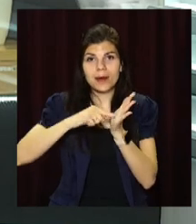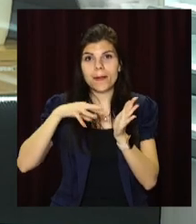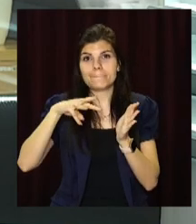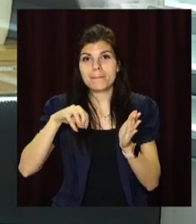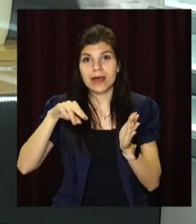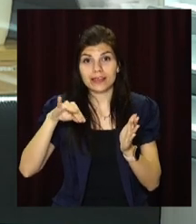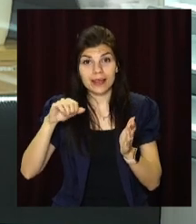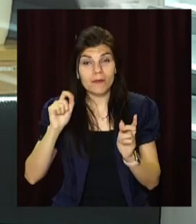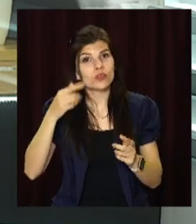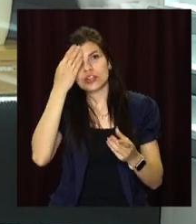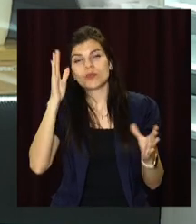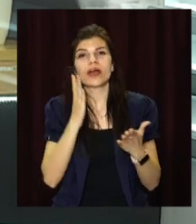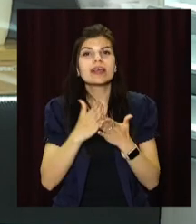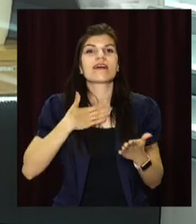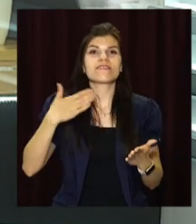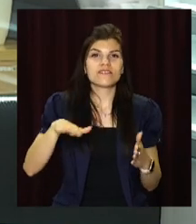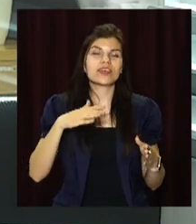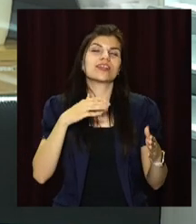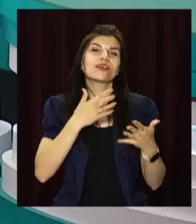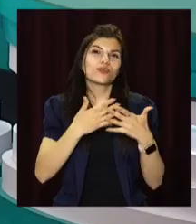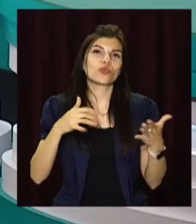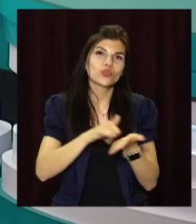про сюжети в соціальних мережах та на нашому